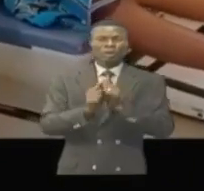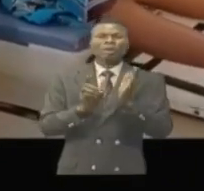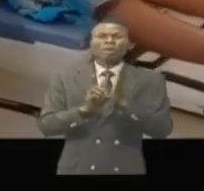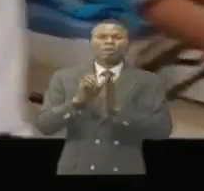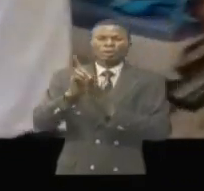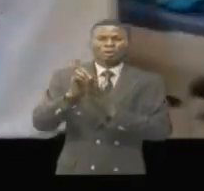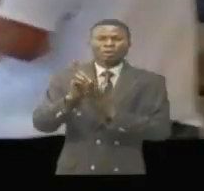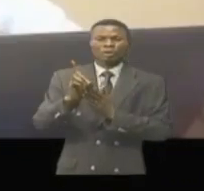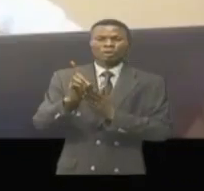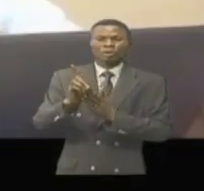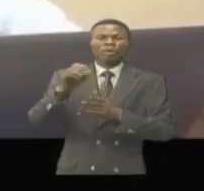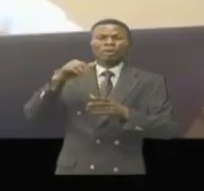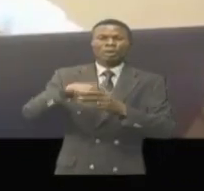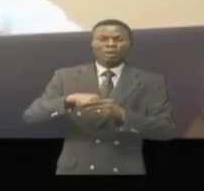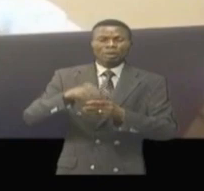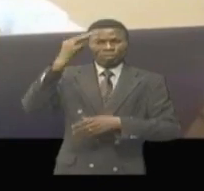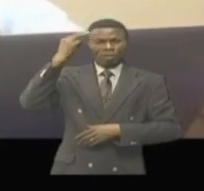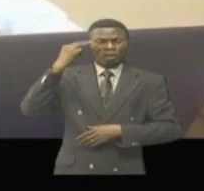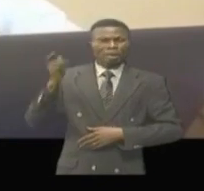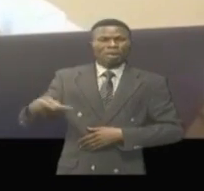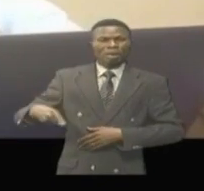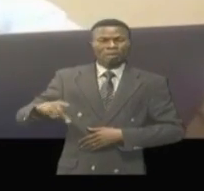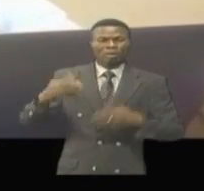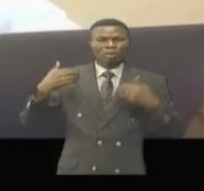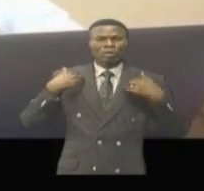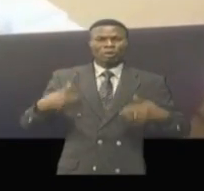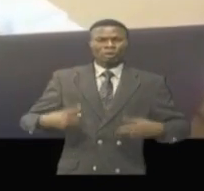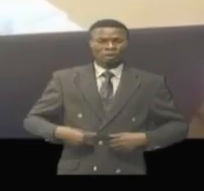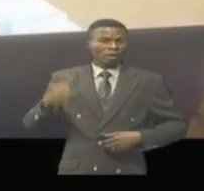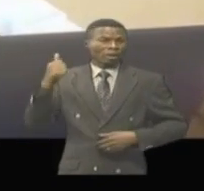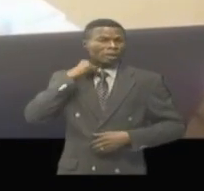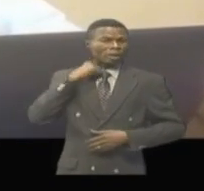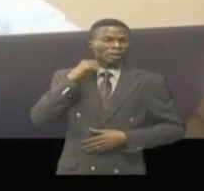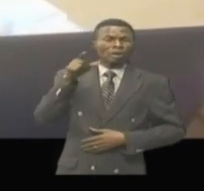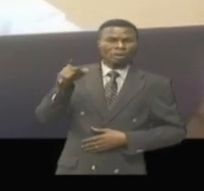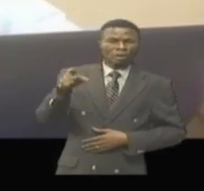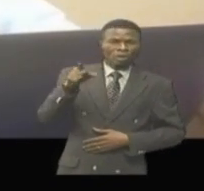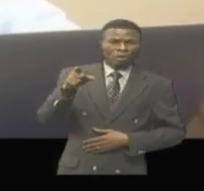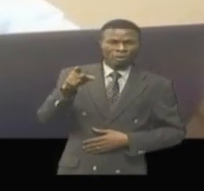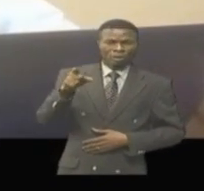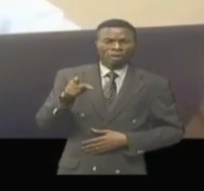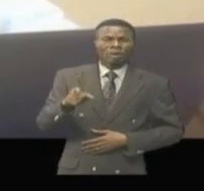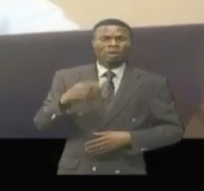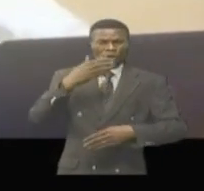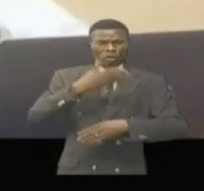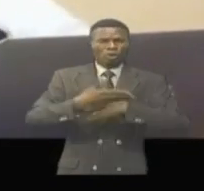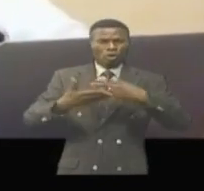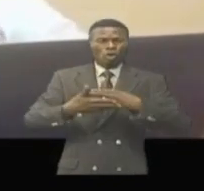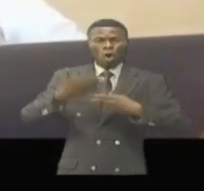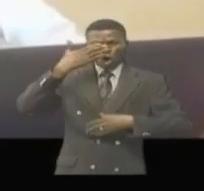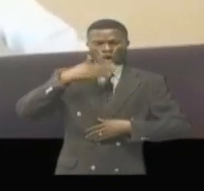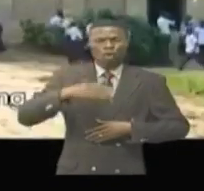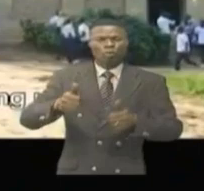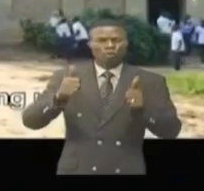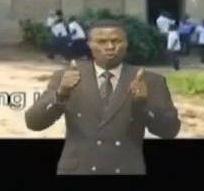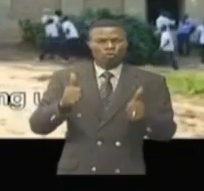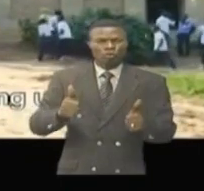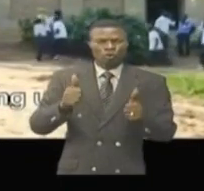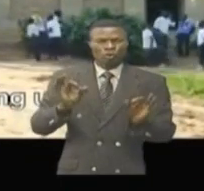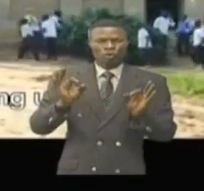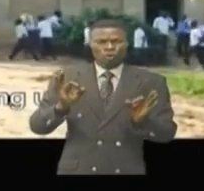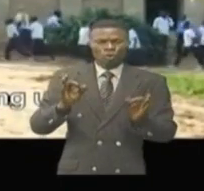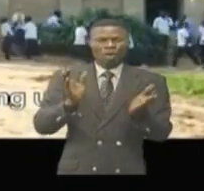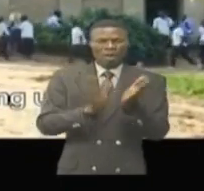à la base, le ministre provincial de la Santé, Dr Tony Elongué, vient d'ériger un hôpital moderne, des écoles et